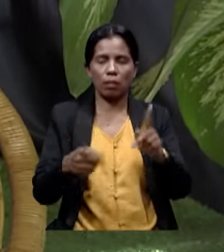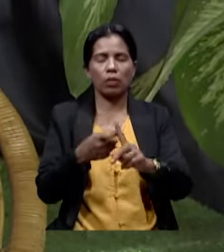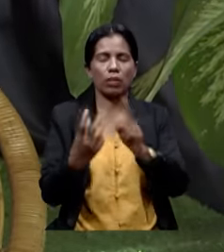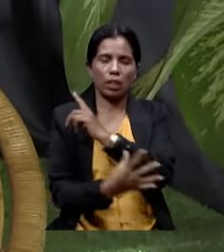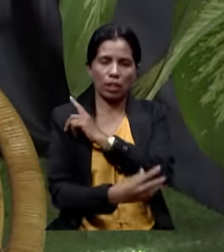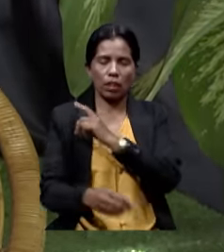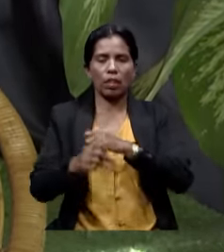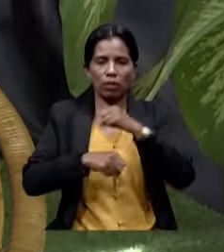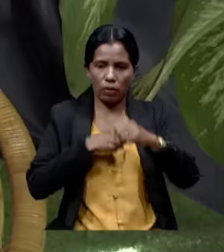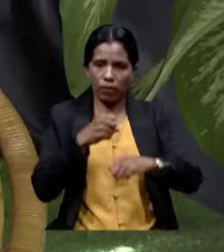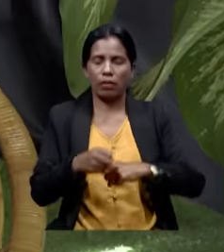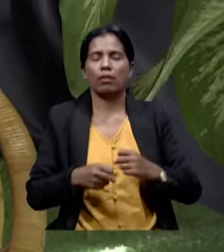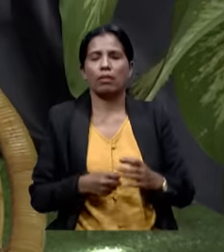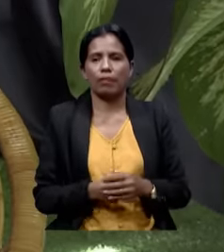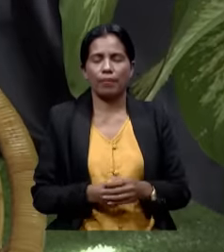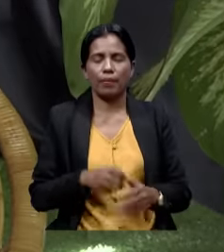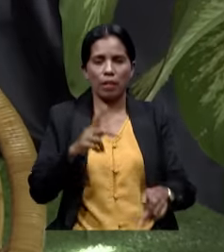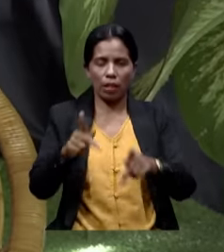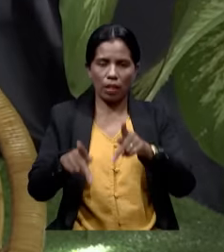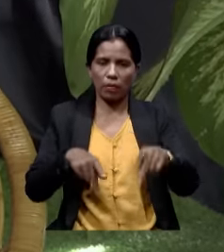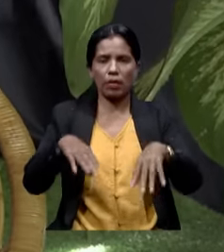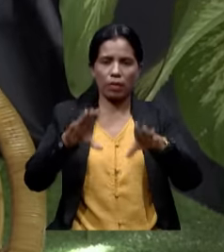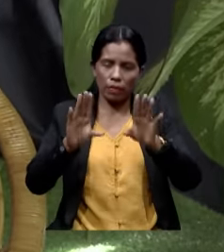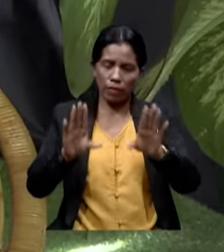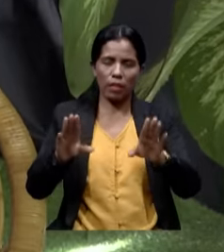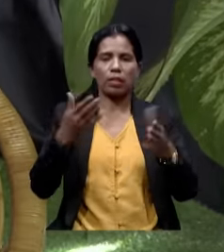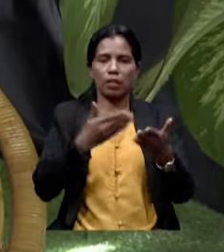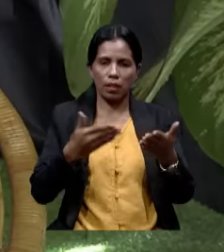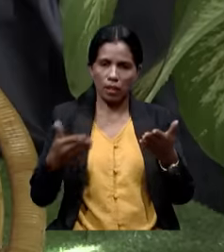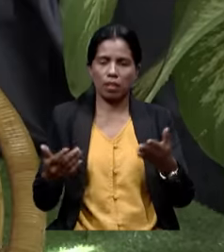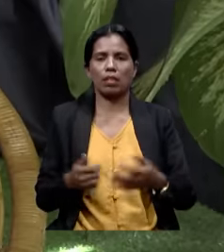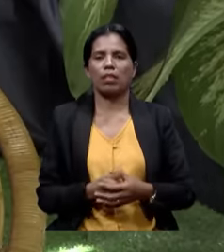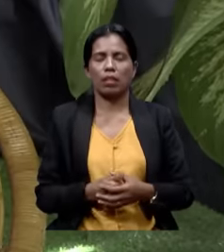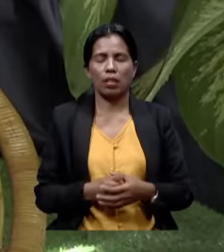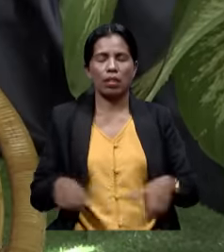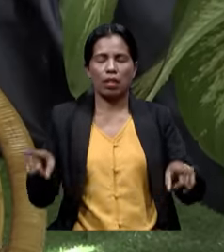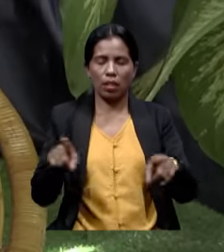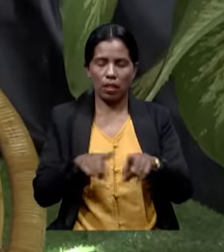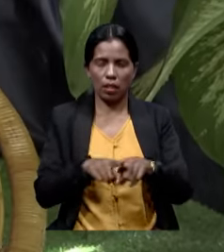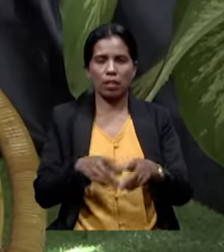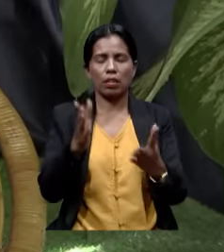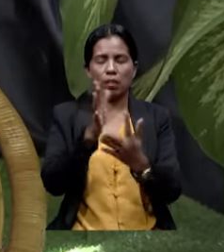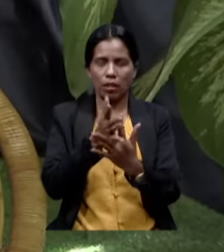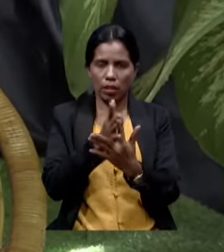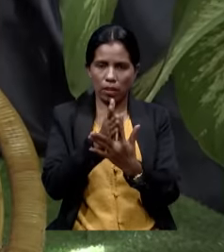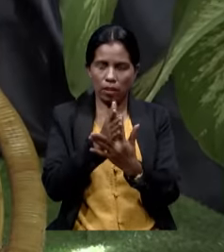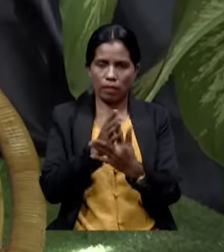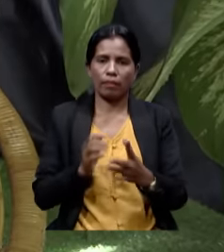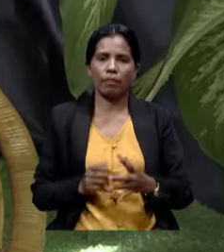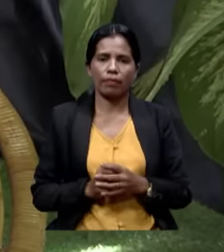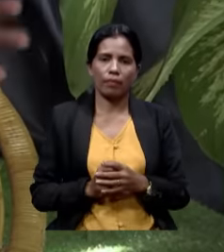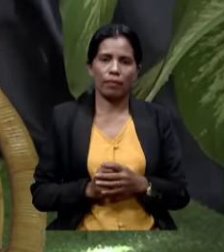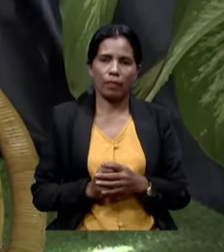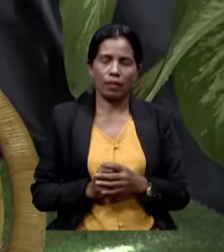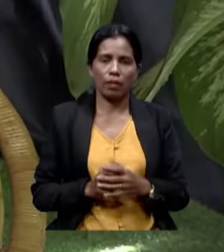mukit. Povo aile basira, maksai sentru ba dignidade estaru nian. Se imi sira nebe mak